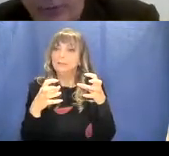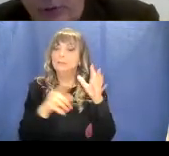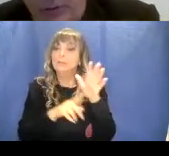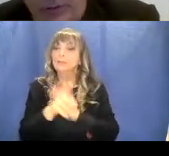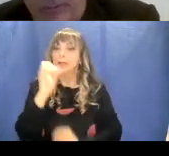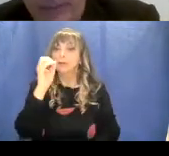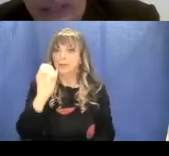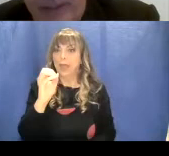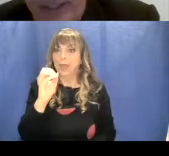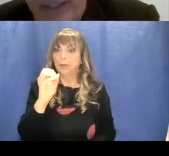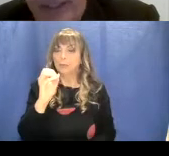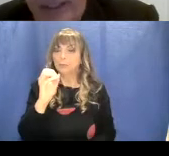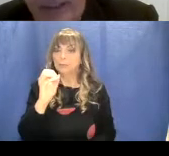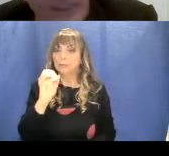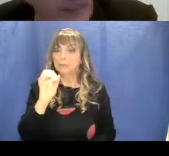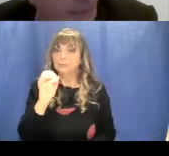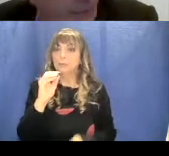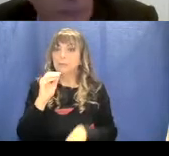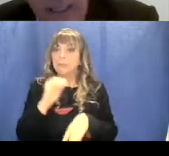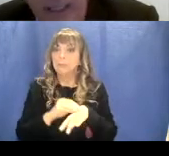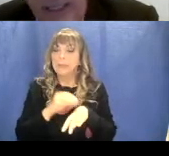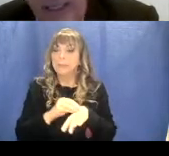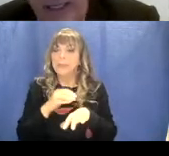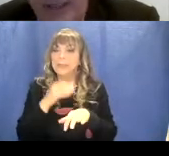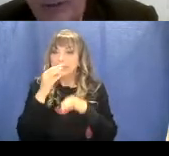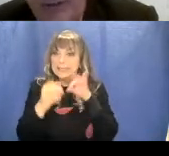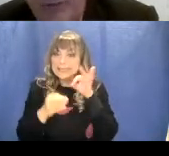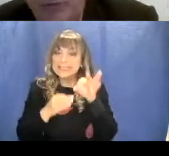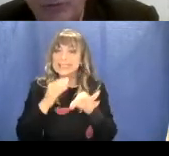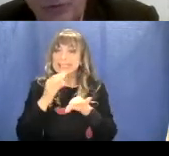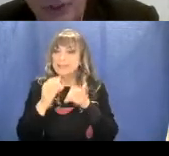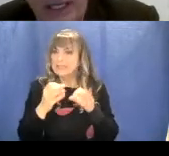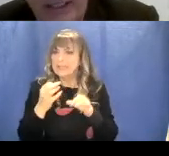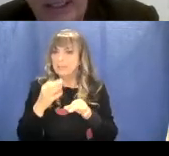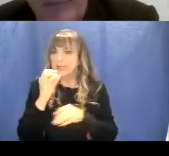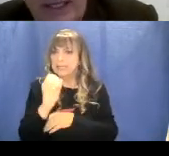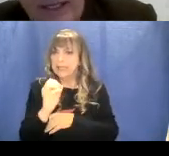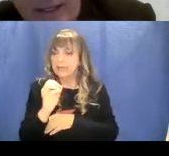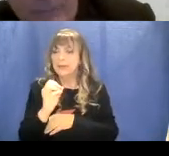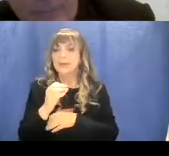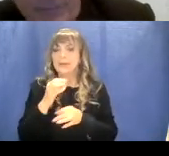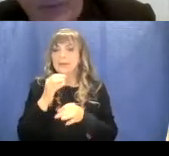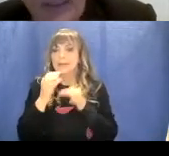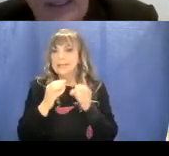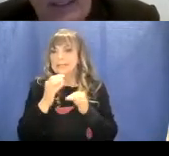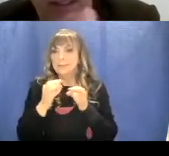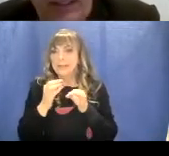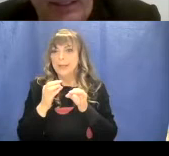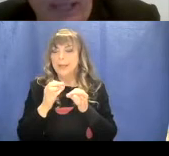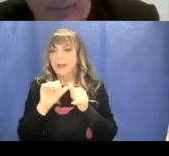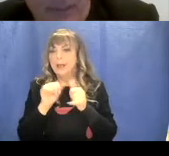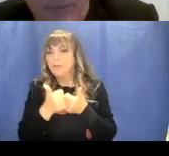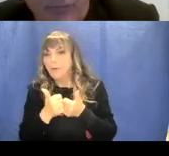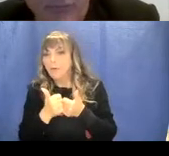quindi può permettere di descrivere quella che è la tipologia delle varie si chiama appunto alla